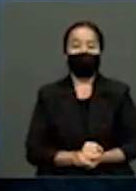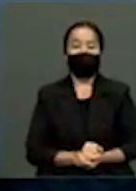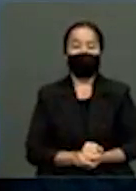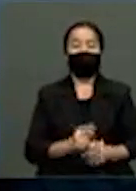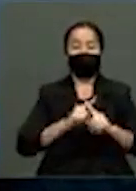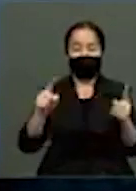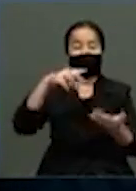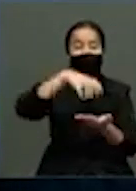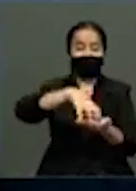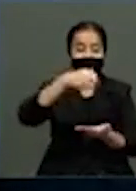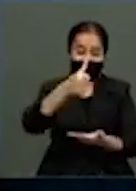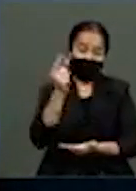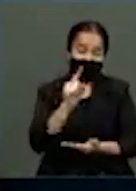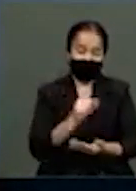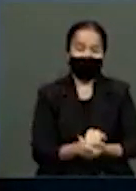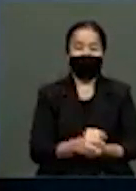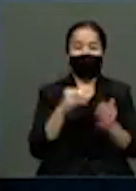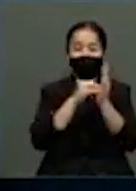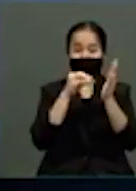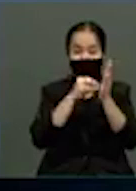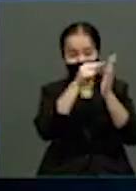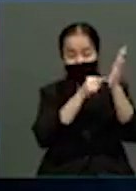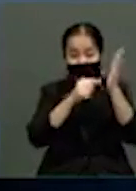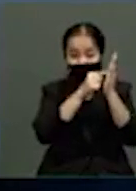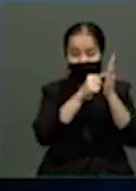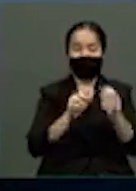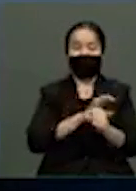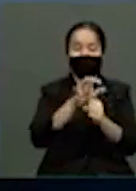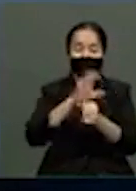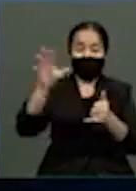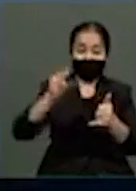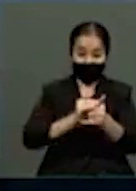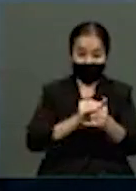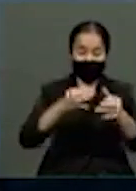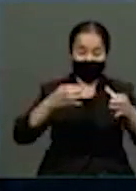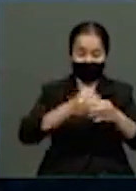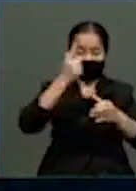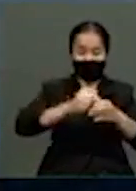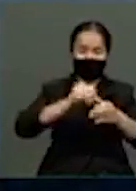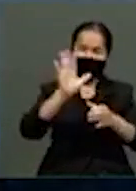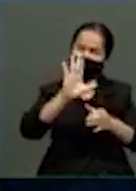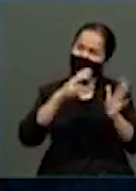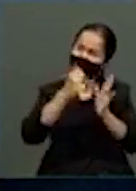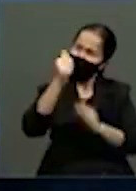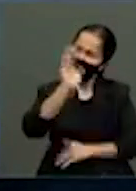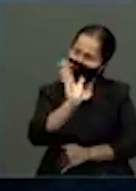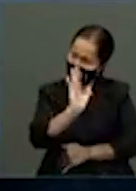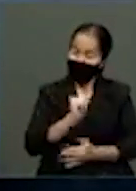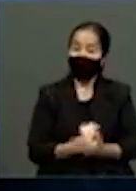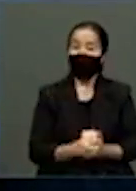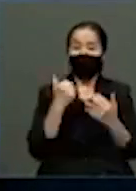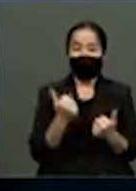คดีว่าณวันนี้นะครับกรุงเทพกลางยังไม่มีการพบระบาดที่เป็นคลัสเตอร์เอาไม่ใช่โชคดีสิครับก็คือยัง